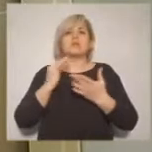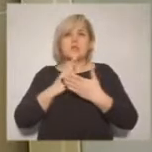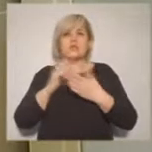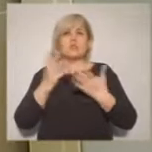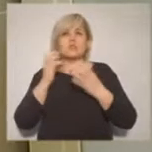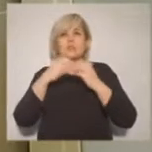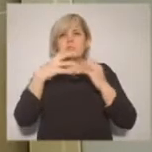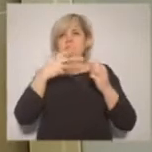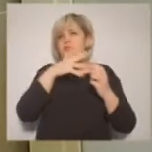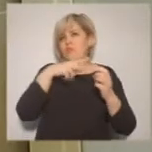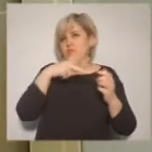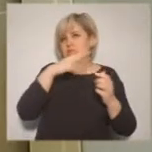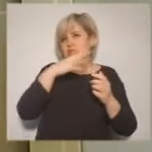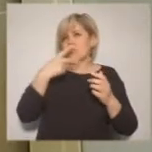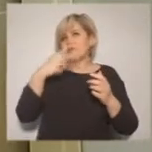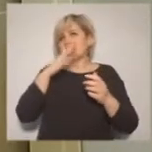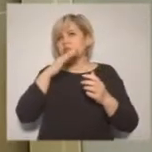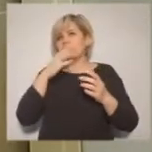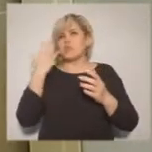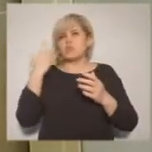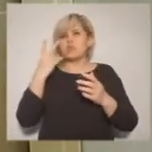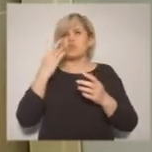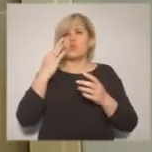15-20-летней давностью, но мы понимаем, что